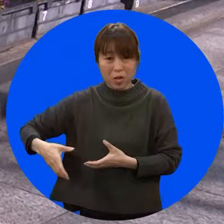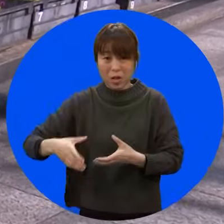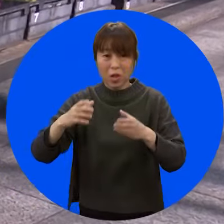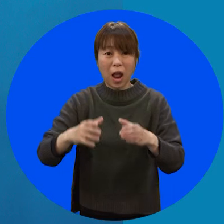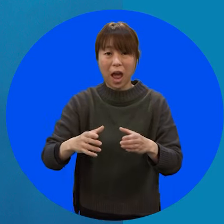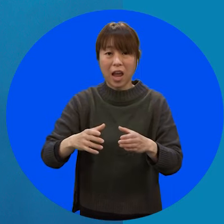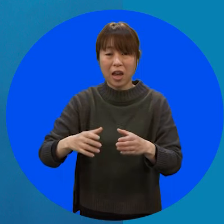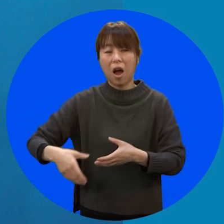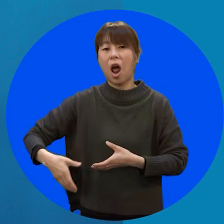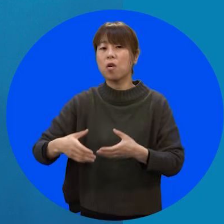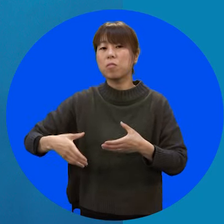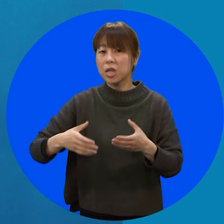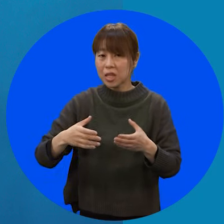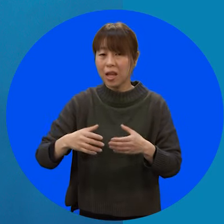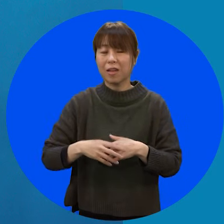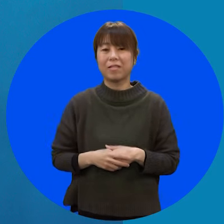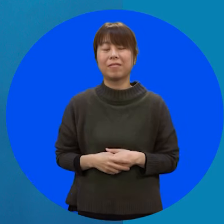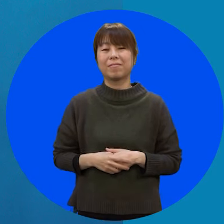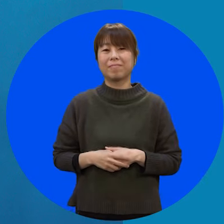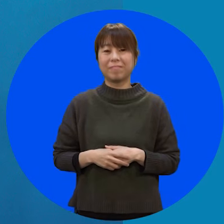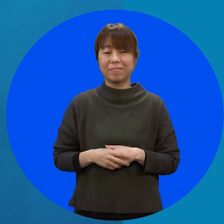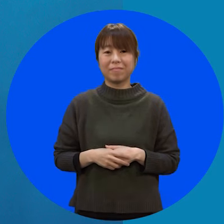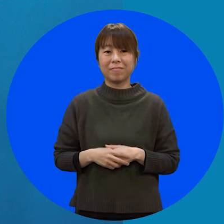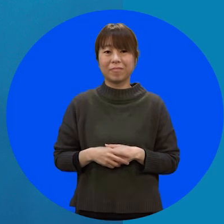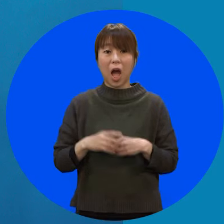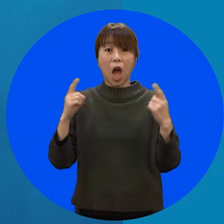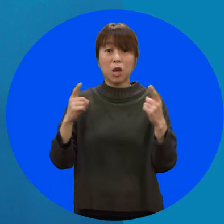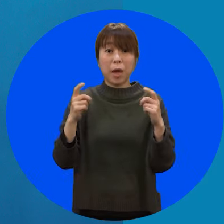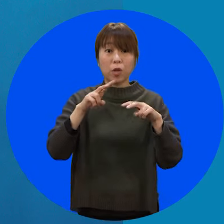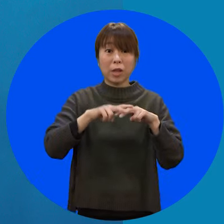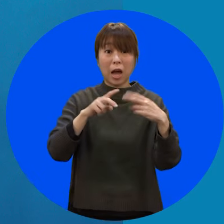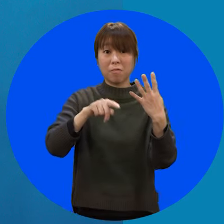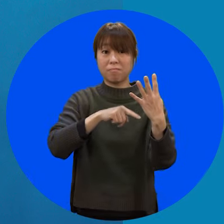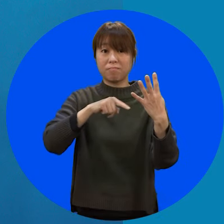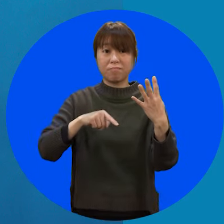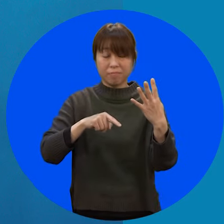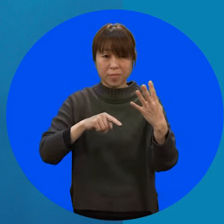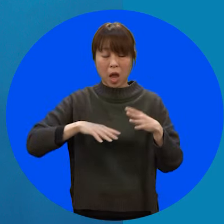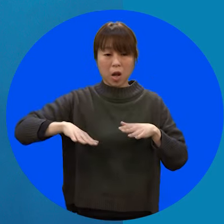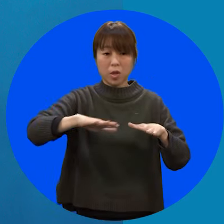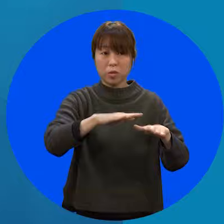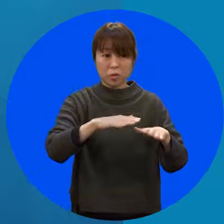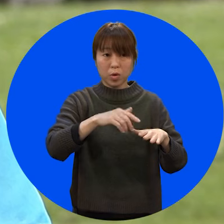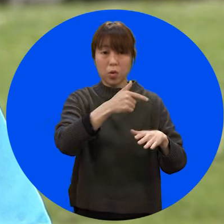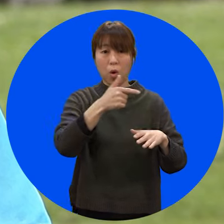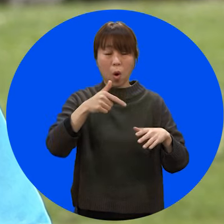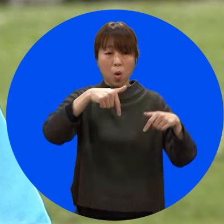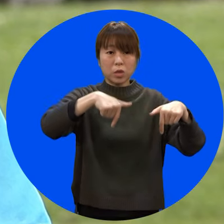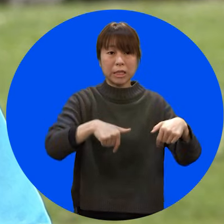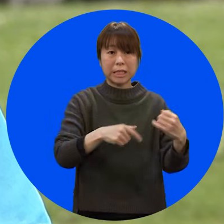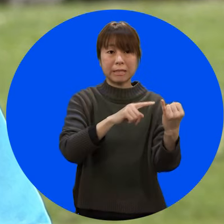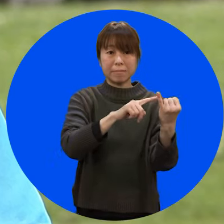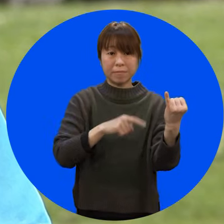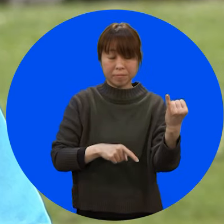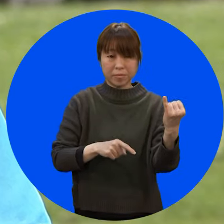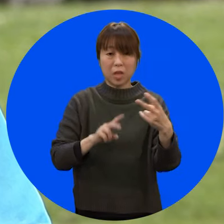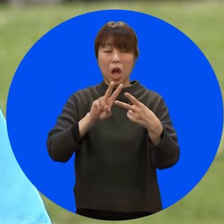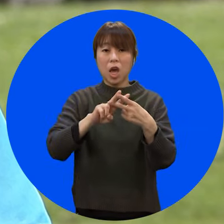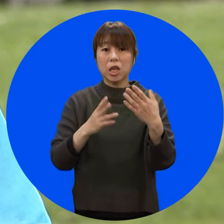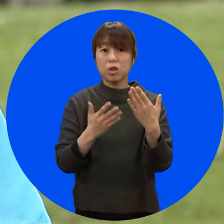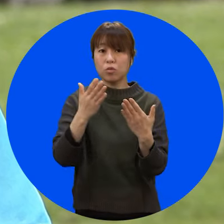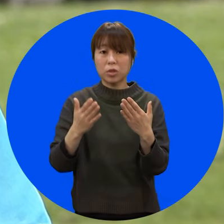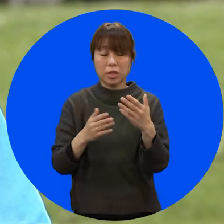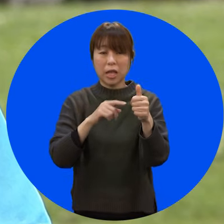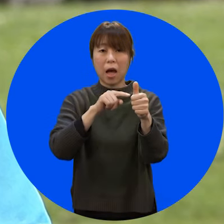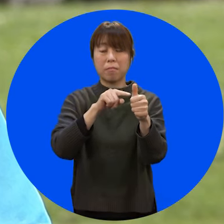ね。 イベントに参加したのは陸上競技の大西ひとみさん、同じく陸上